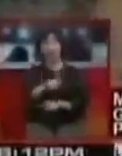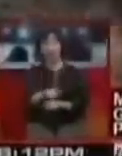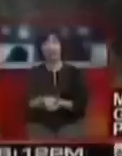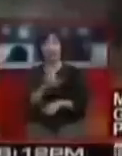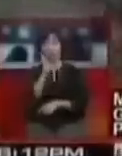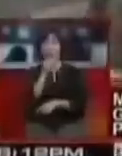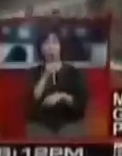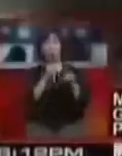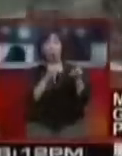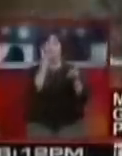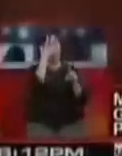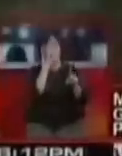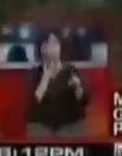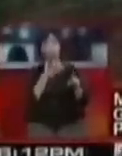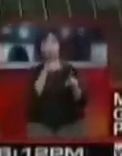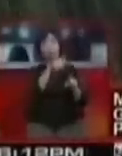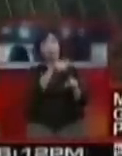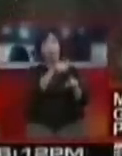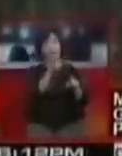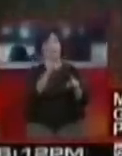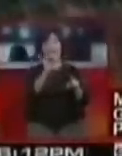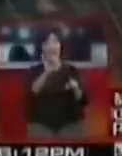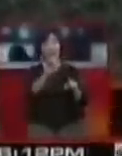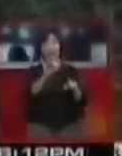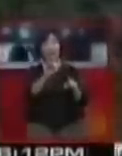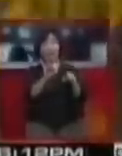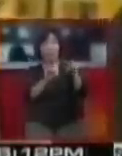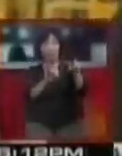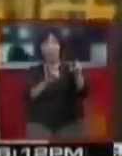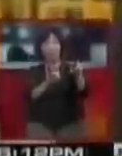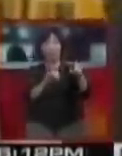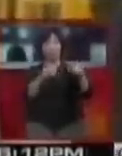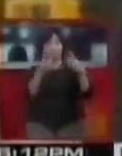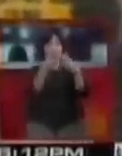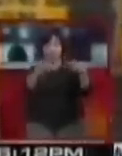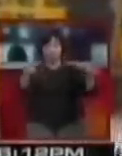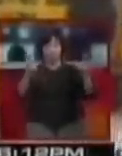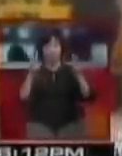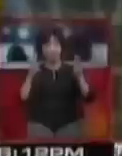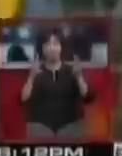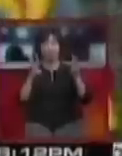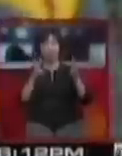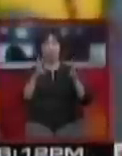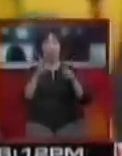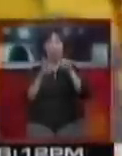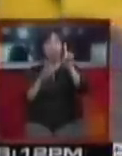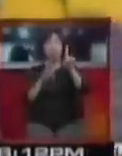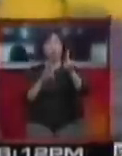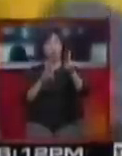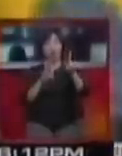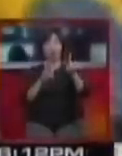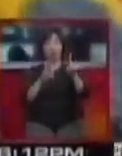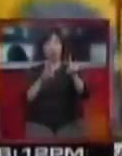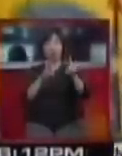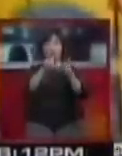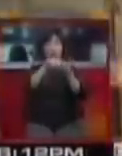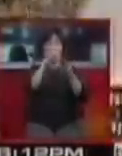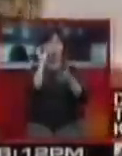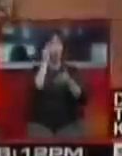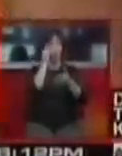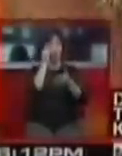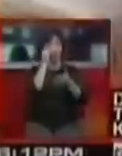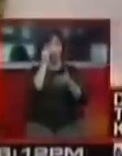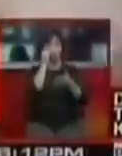Sa mga nagngangalit na ralista, pati ang mga bakod sa kalsada. Dahil sa gulo, tinamaan ng bato sa ulo ang photojournalist